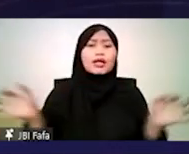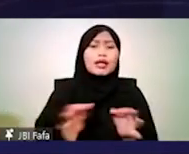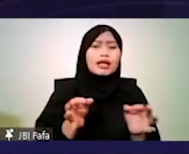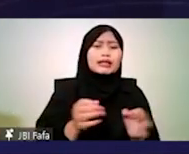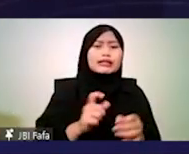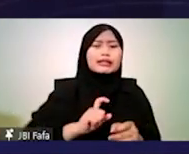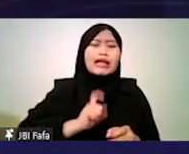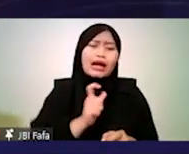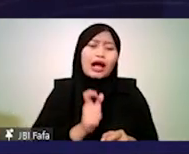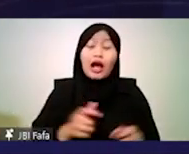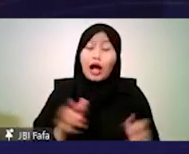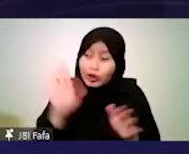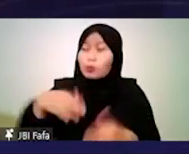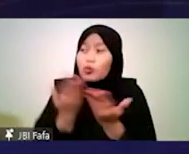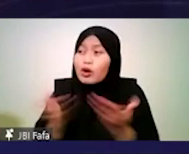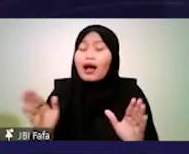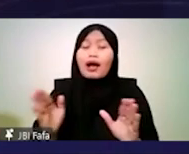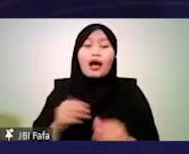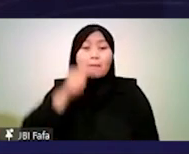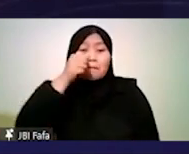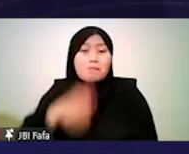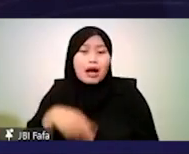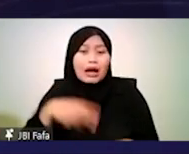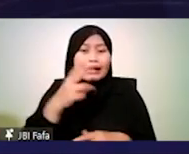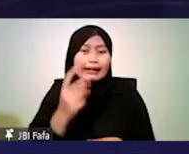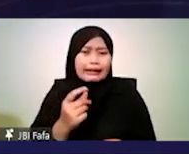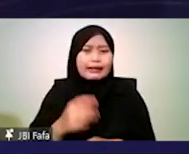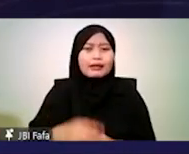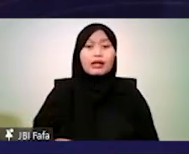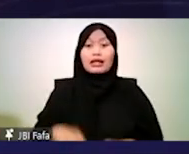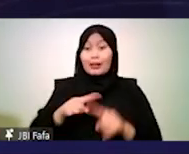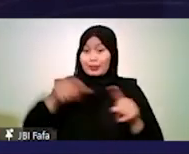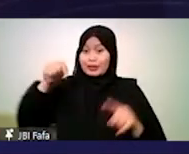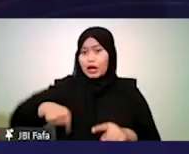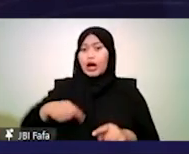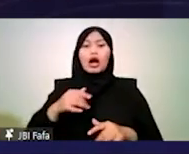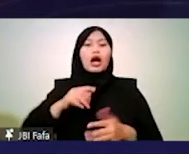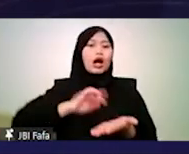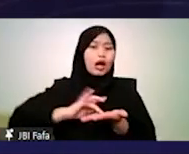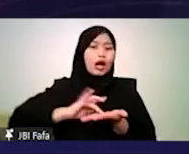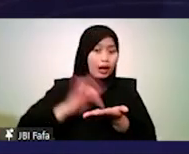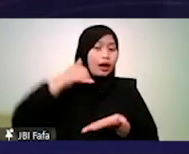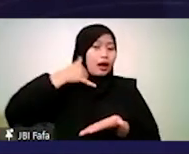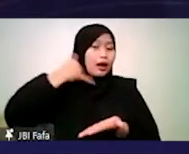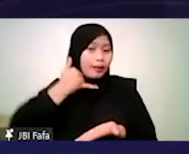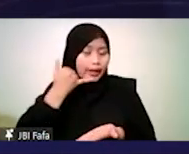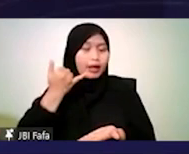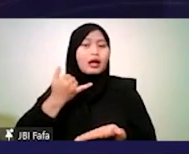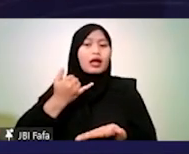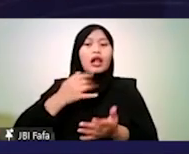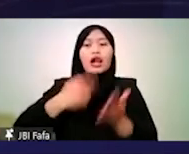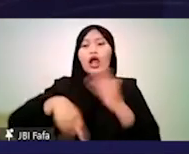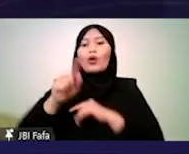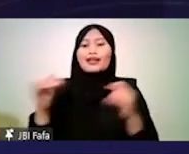rekening di bank makanya dengan the digital dengan ahp maupun dengan er internet maupun